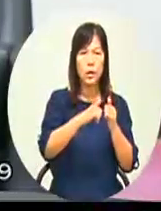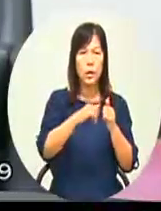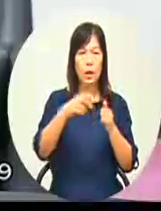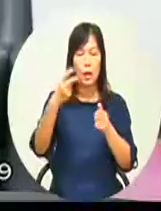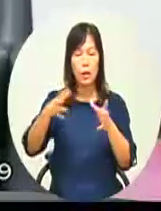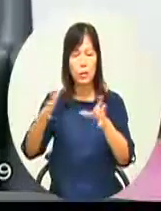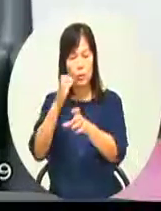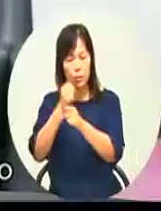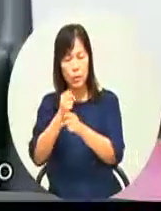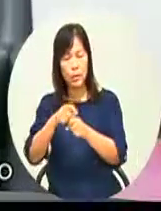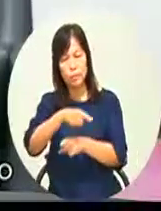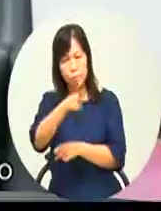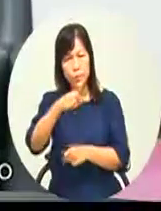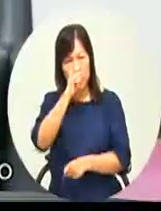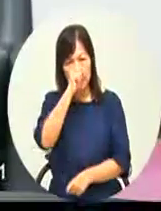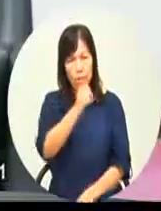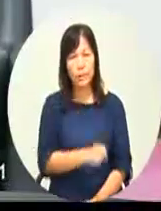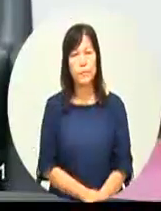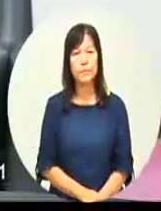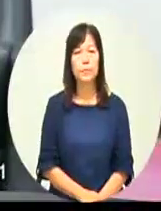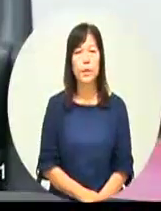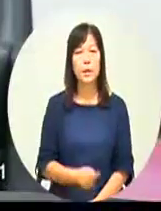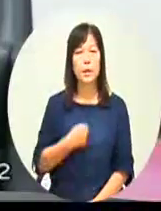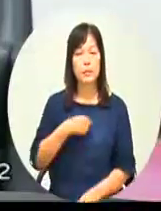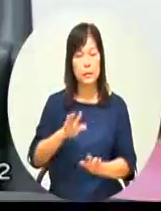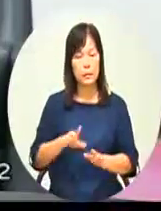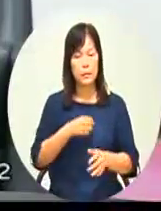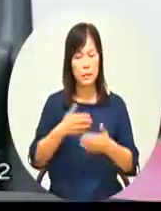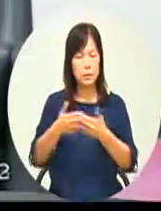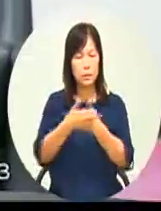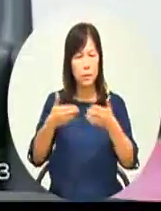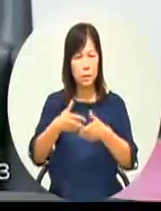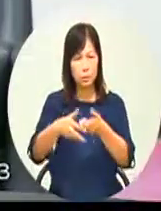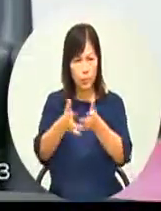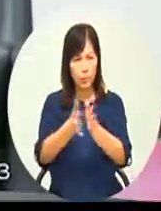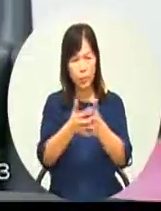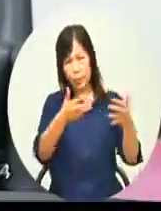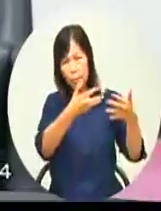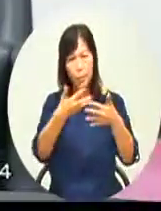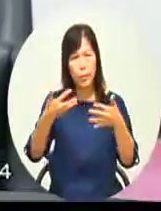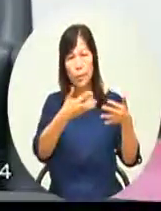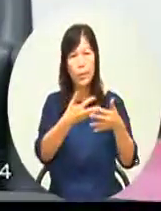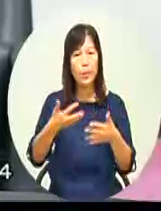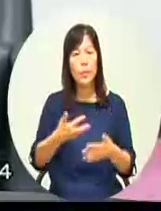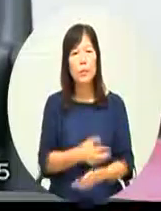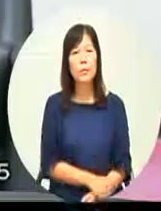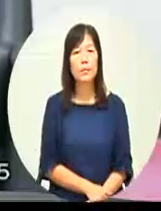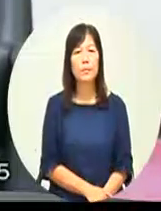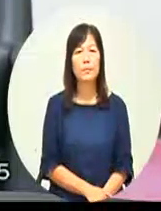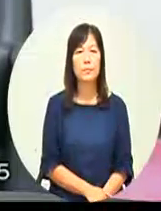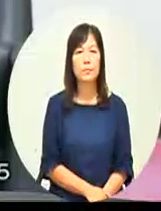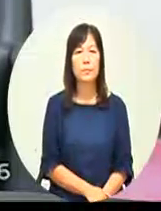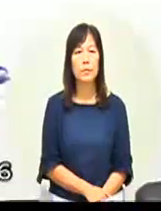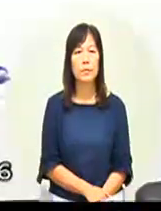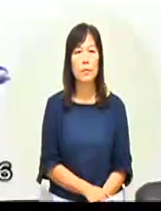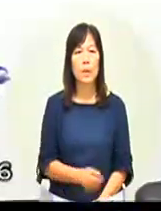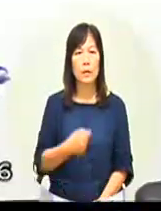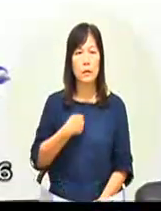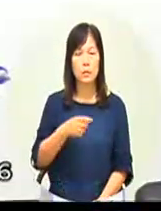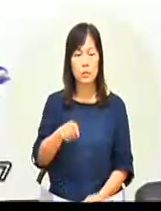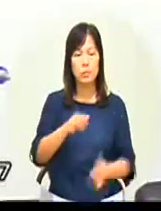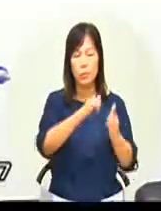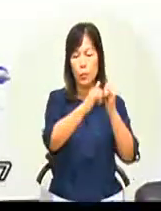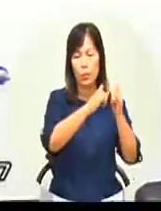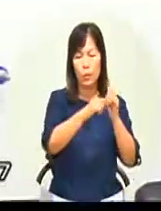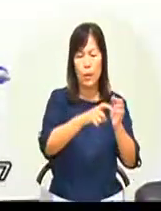大家好。今天是我们的交通部门的一个部门咨询，那这些都是我们 市民的一